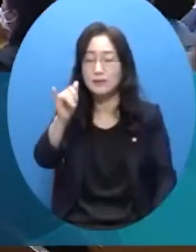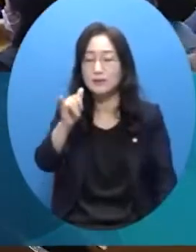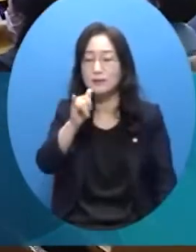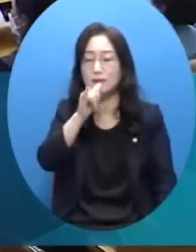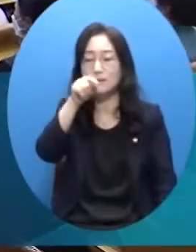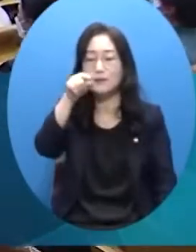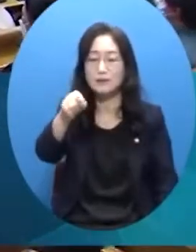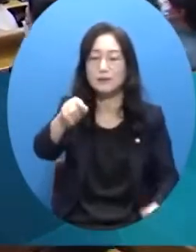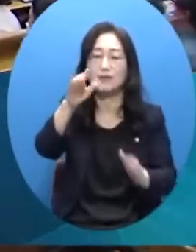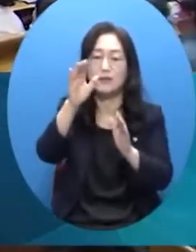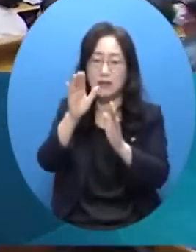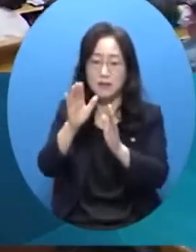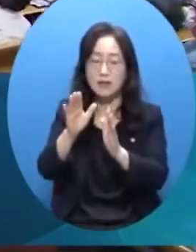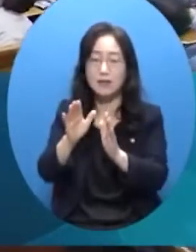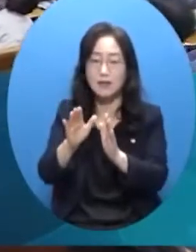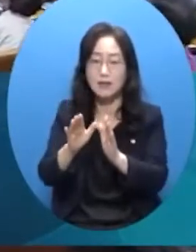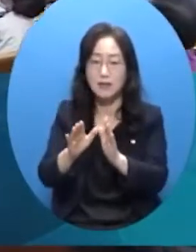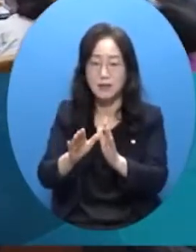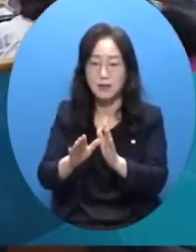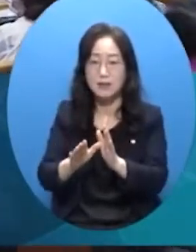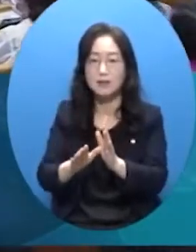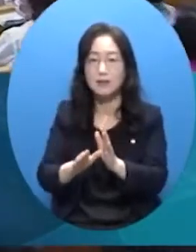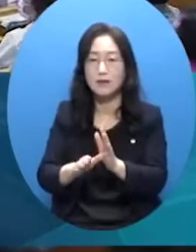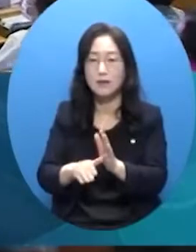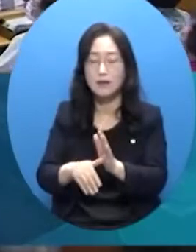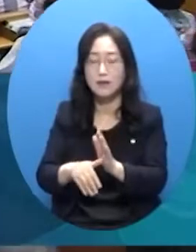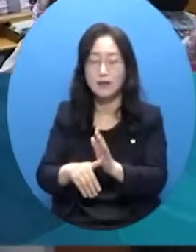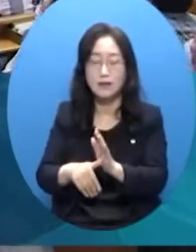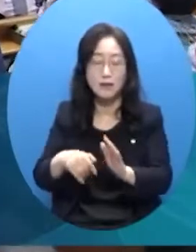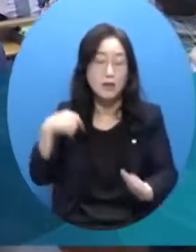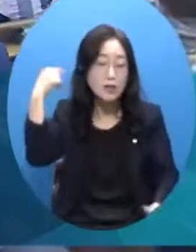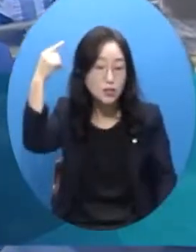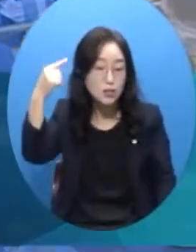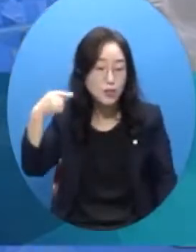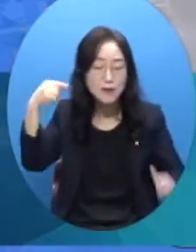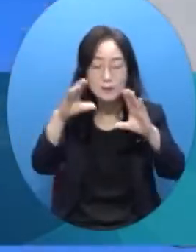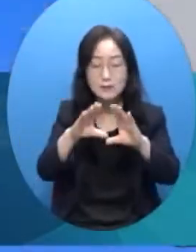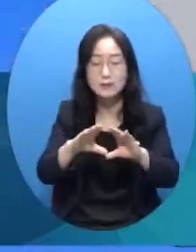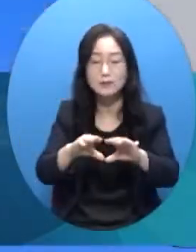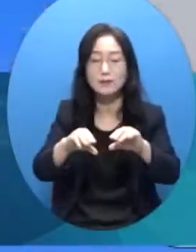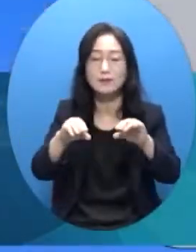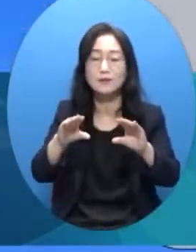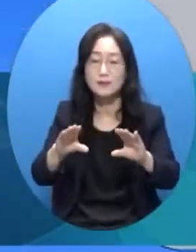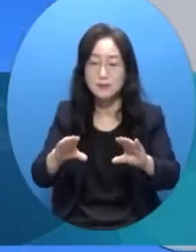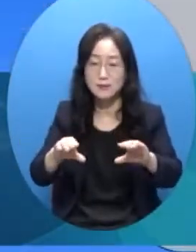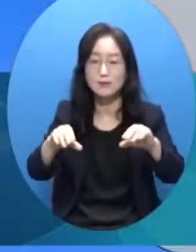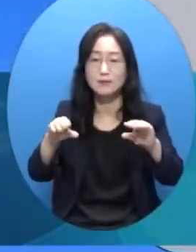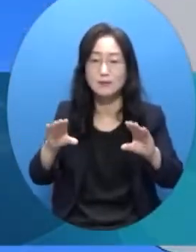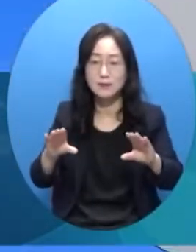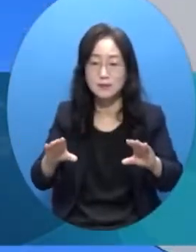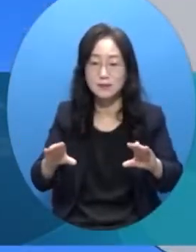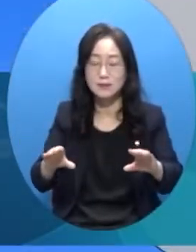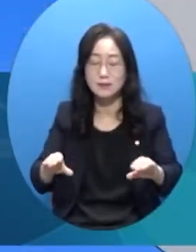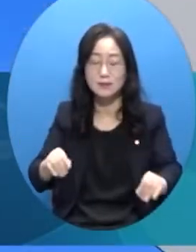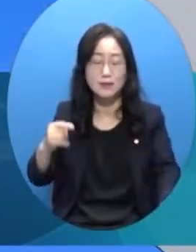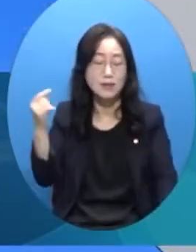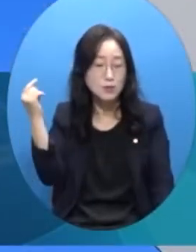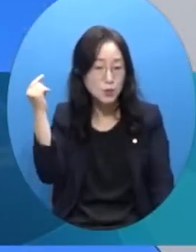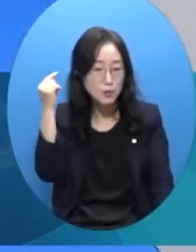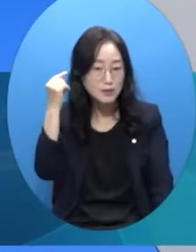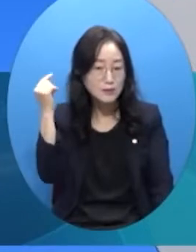것을 사도 요한이 요한일서에서 분명하게 지적하고 있습니다. 요한일서